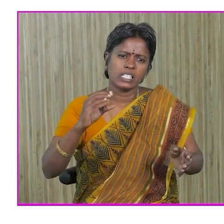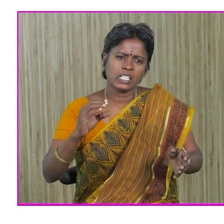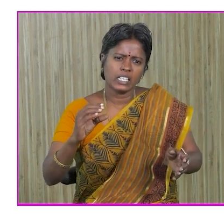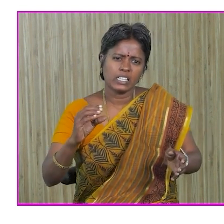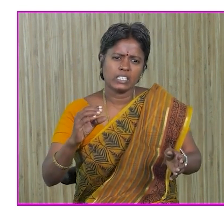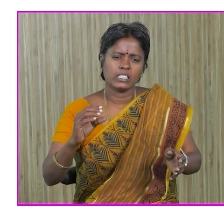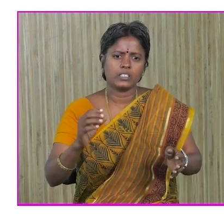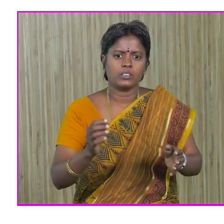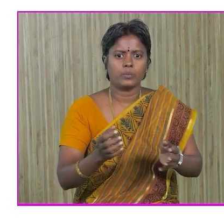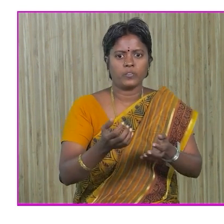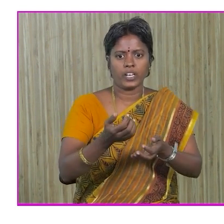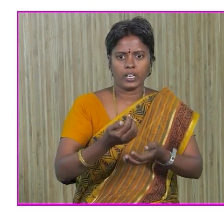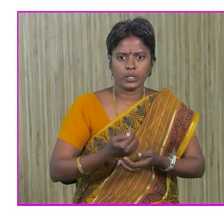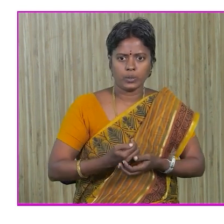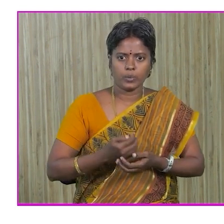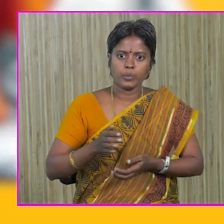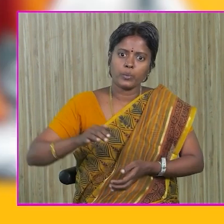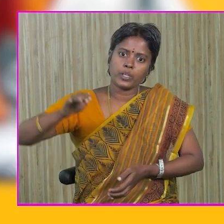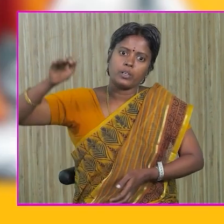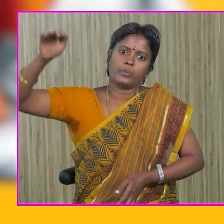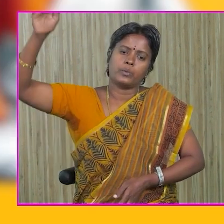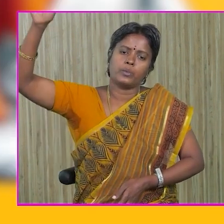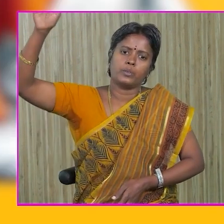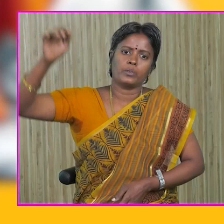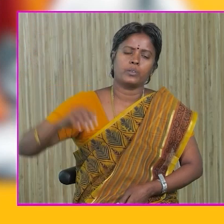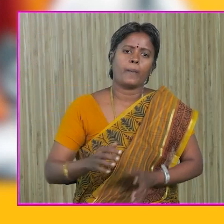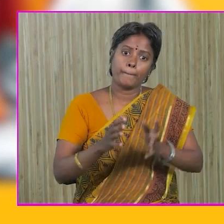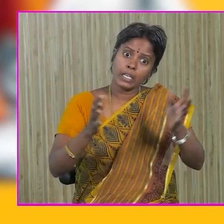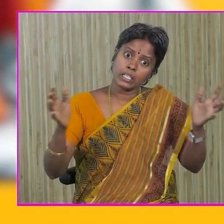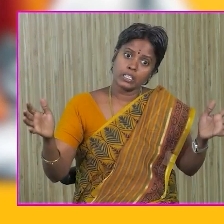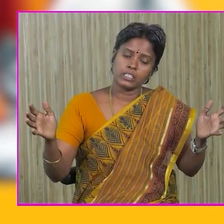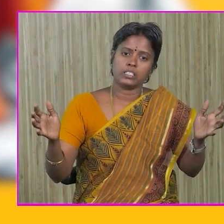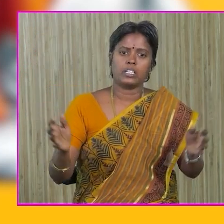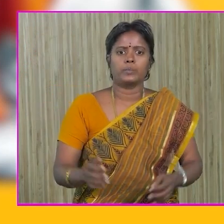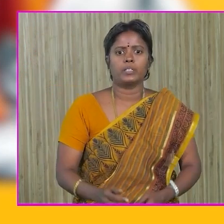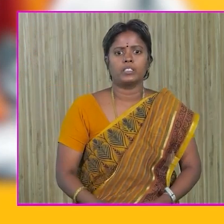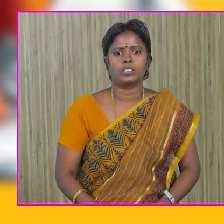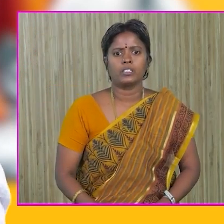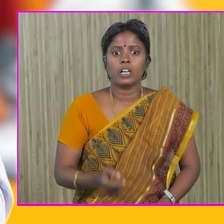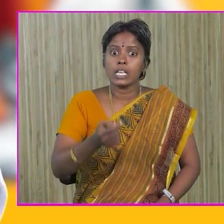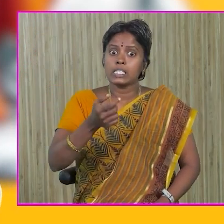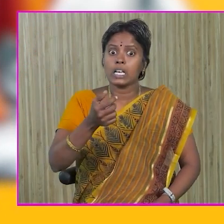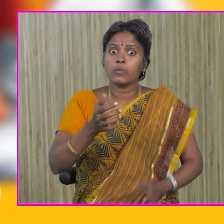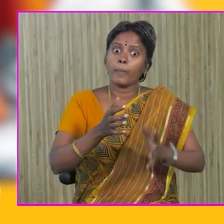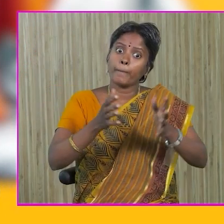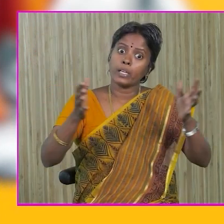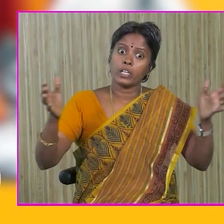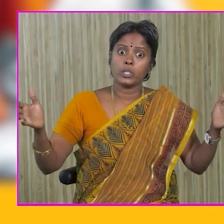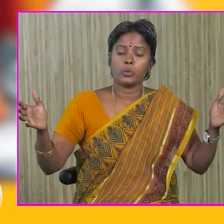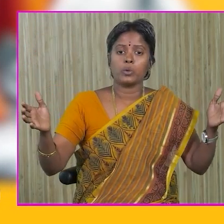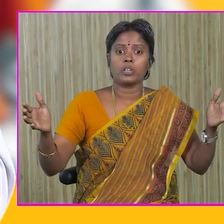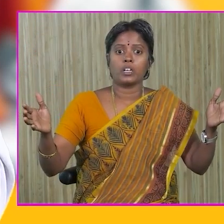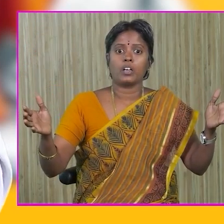சுருக்கத்து வேண்டும் உயர்வு. பெருக்கத்து என்பது செல்வம் பெருகியுள்ள காலத்தில்